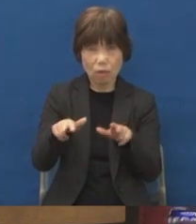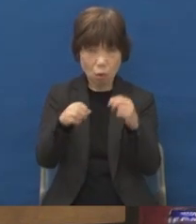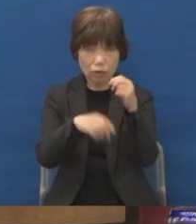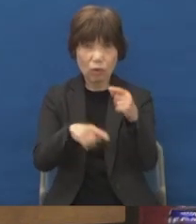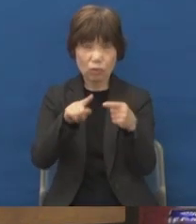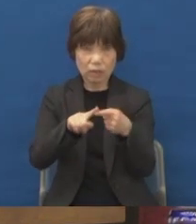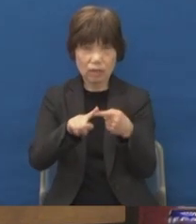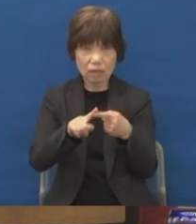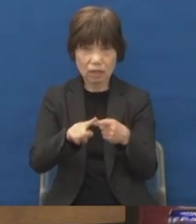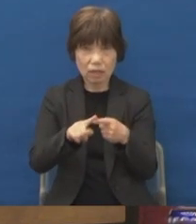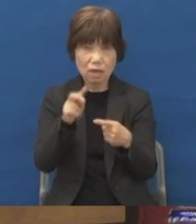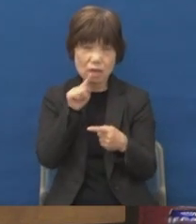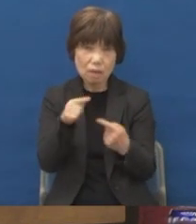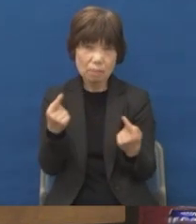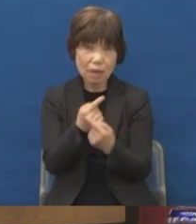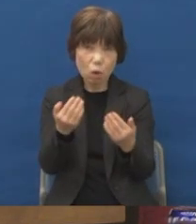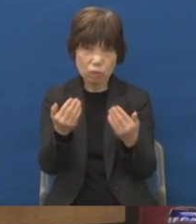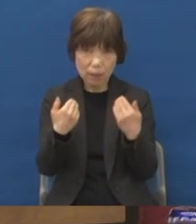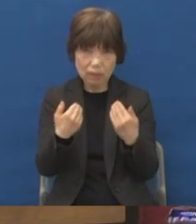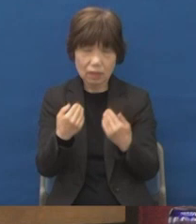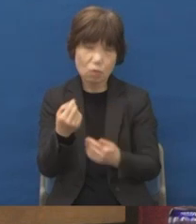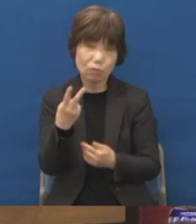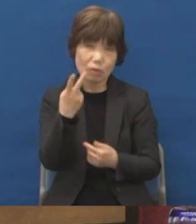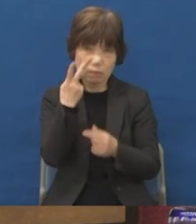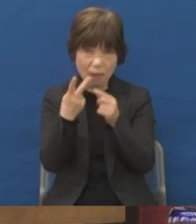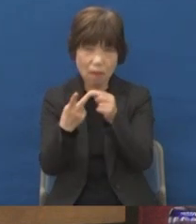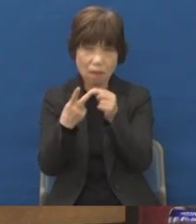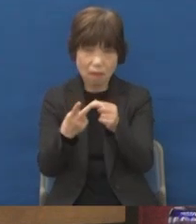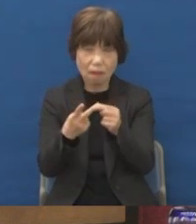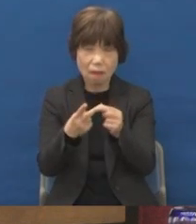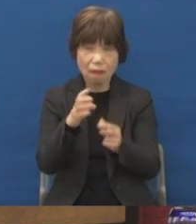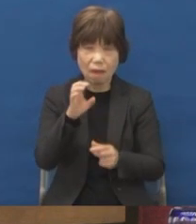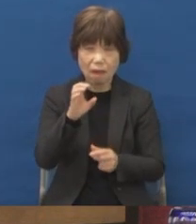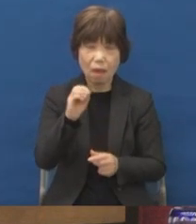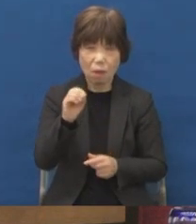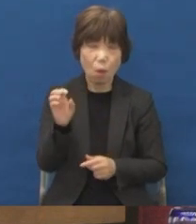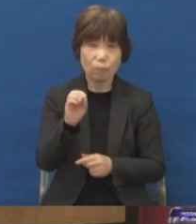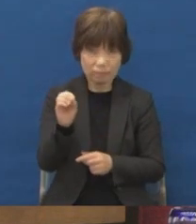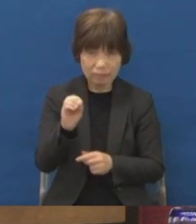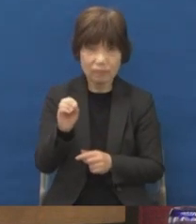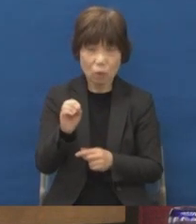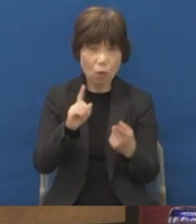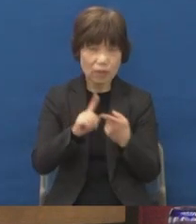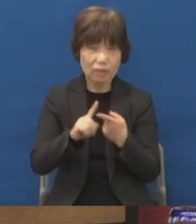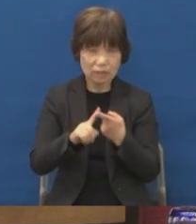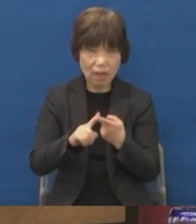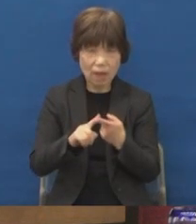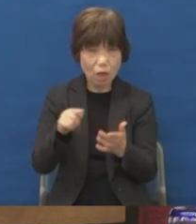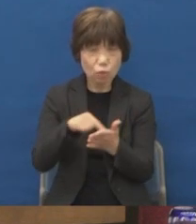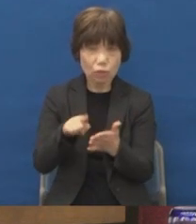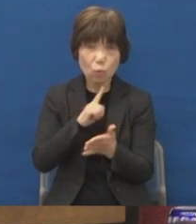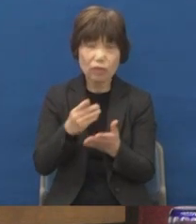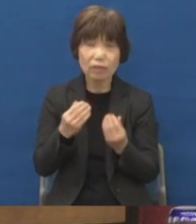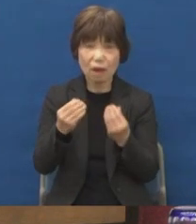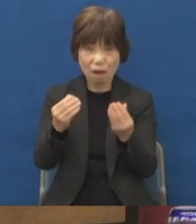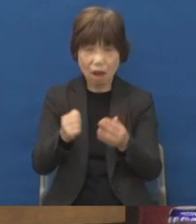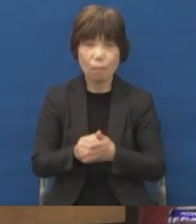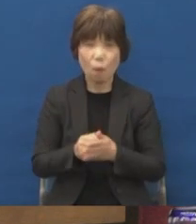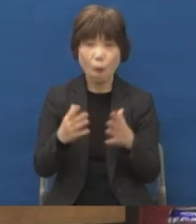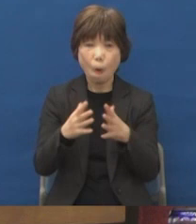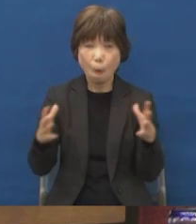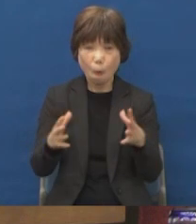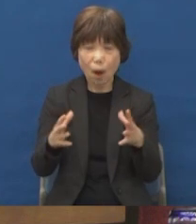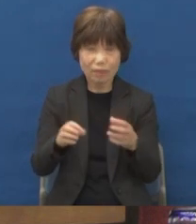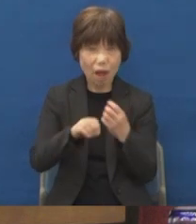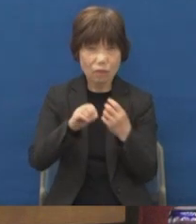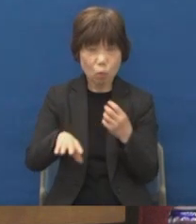べきです。第二に、脱炭素かつ持続可能な適正処理と言いながら、大型焼却炉を前提と